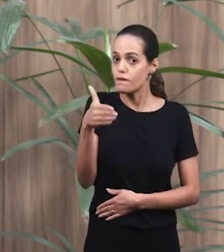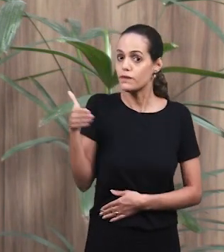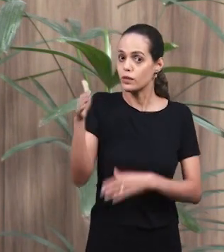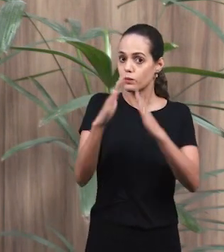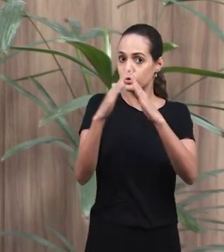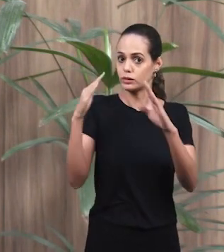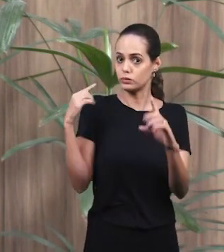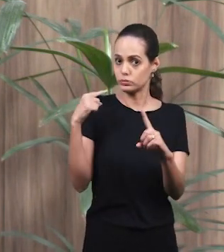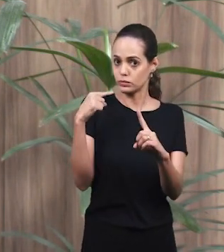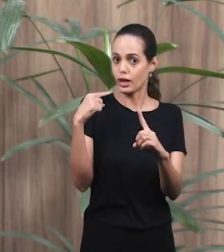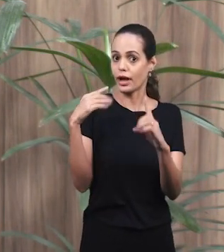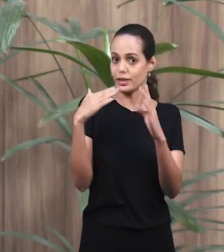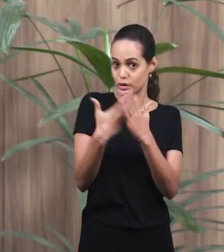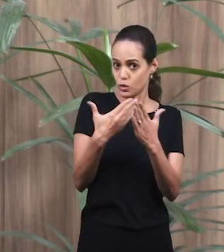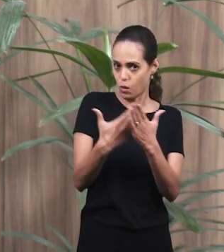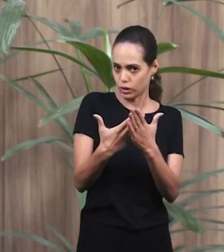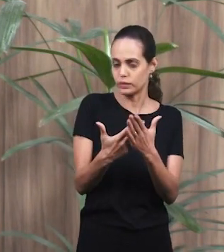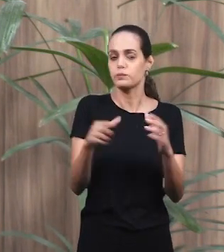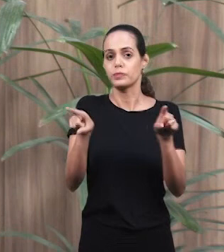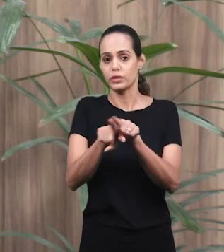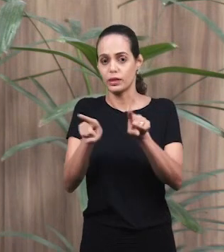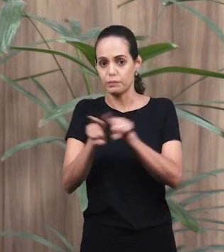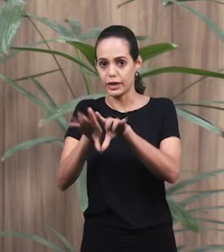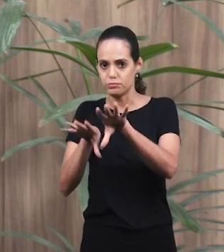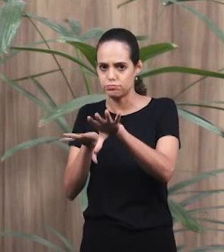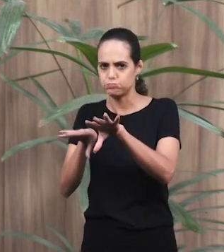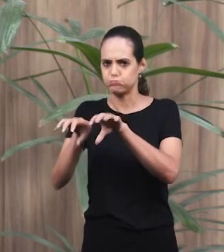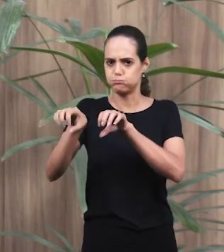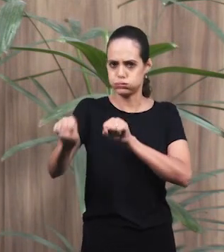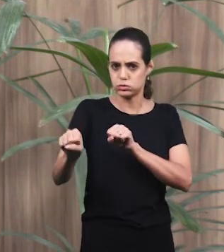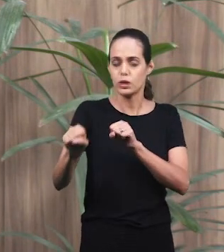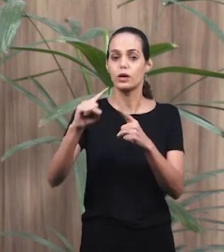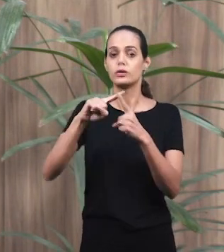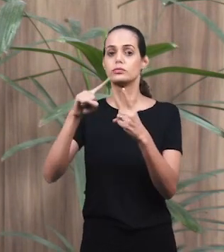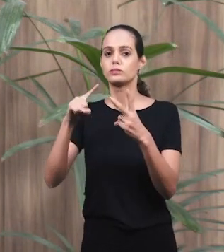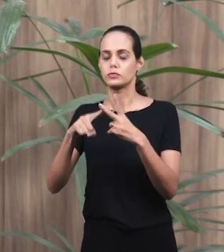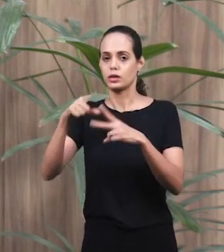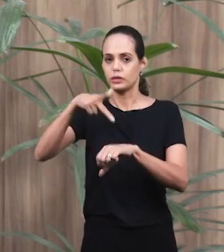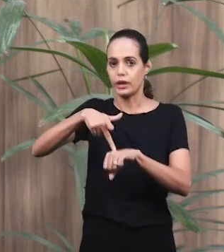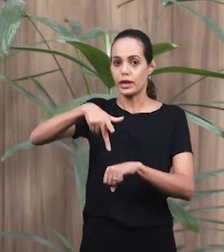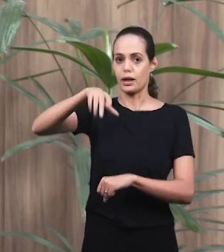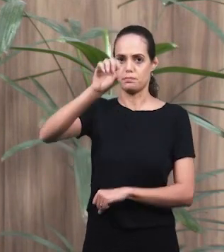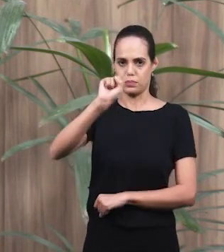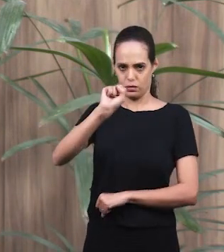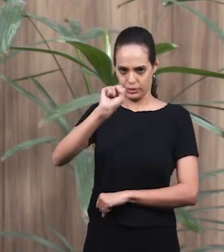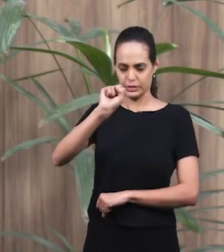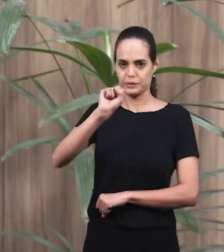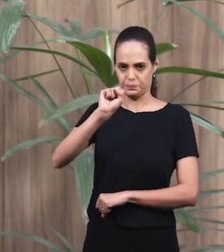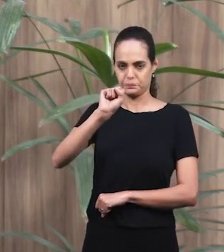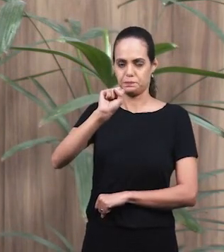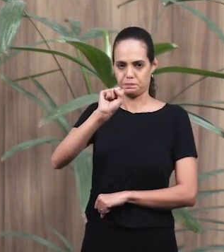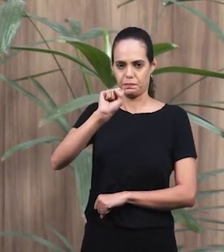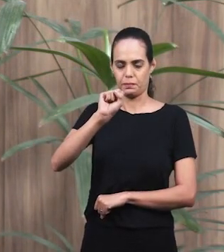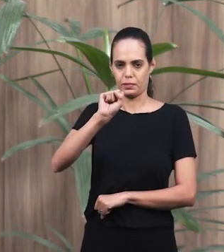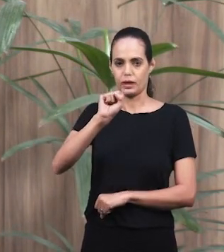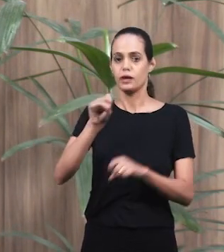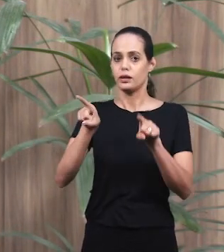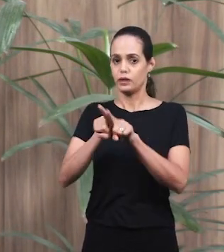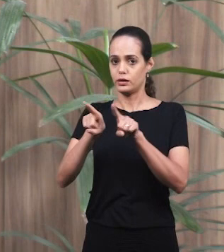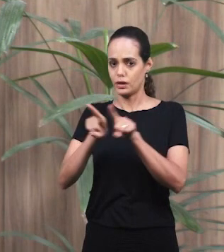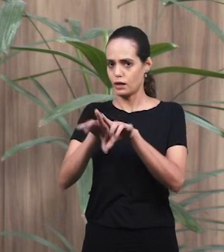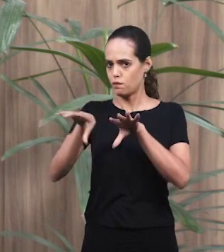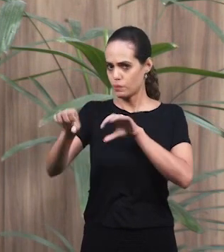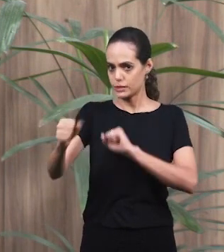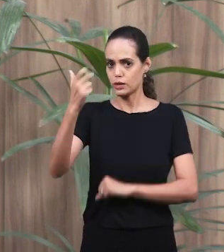écoles. Mais l'enseignement supérieur, il est organisé en graduation et post-graduation. Dans la graduation,